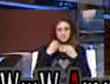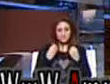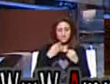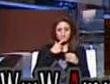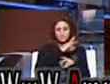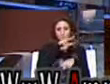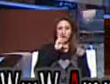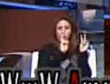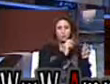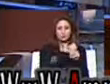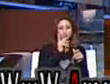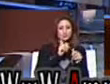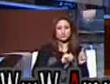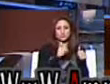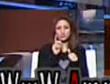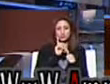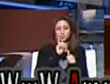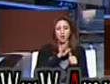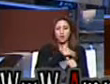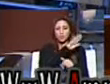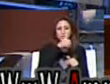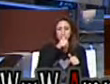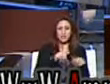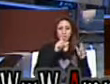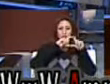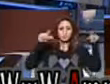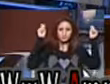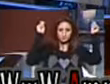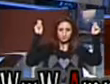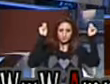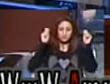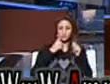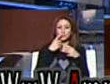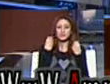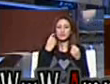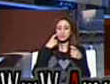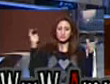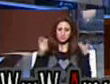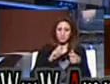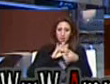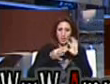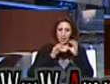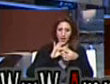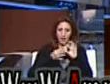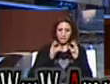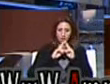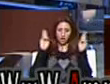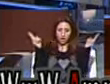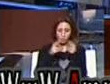الكلي وعدم تعليل العمل كليا لاجل غير مسمى. هناخد جمعيه عموميه يوم الاثنين القادم هنقرر فيها الاجراءات اللي